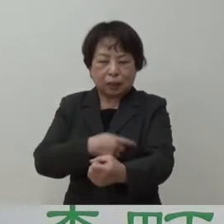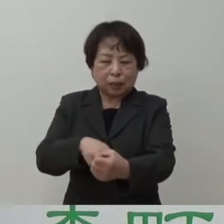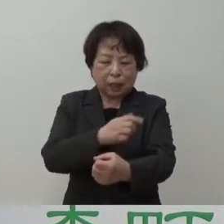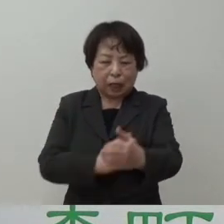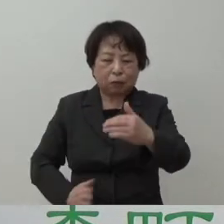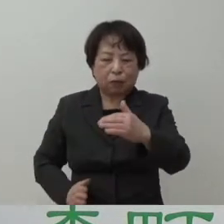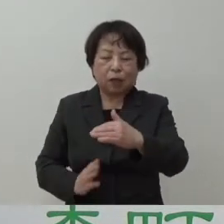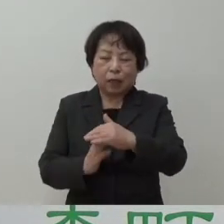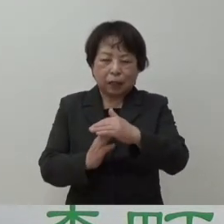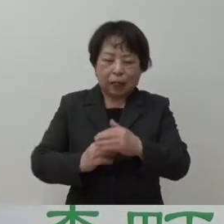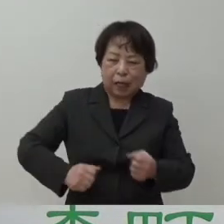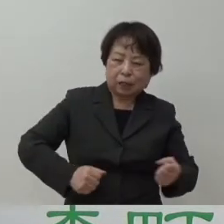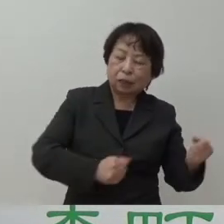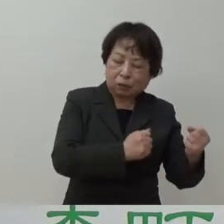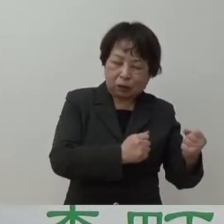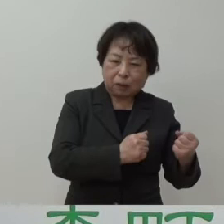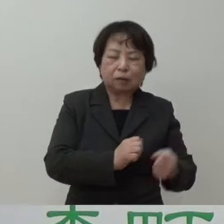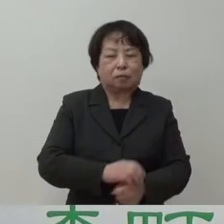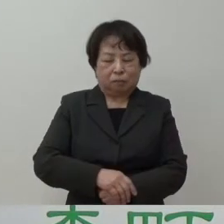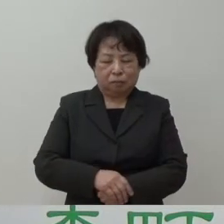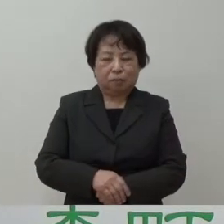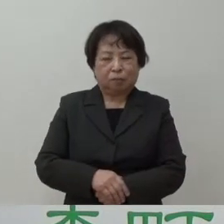り走り抜きます。